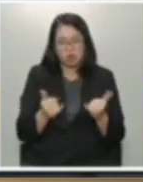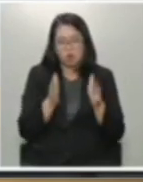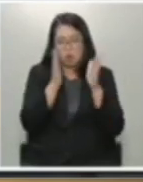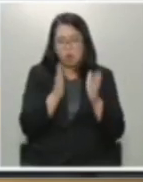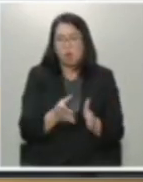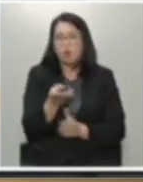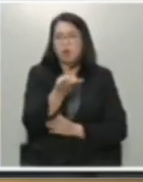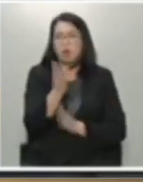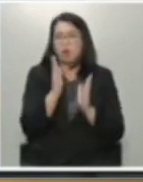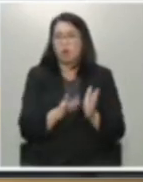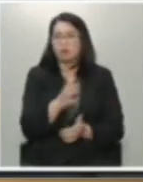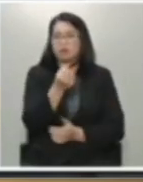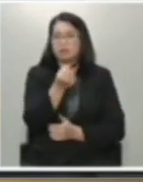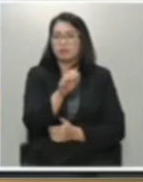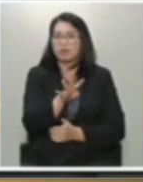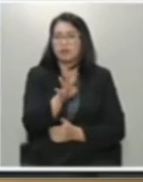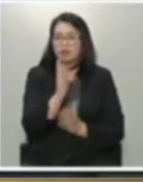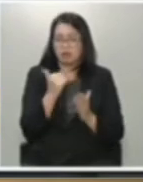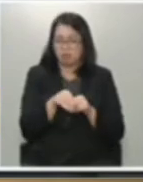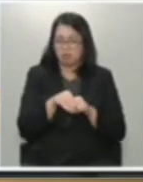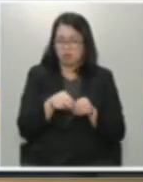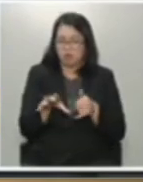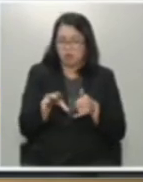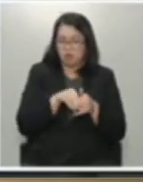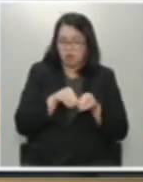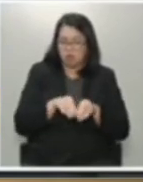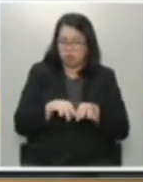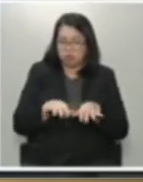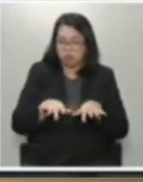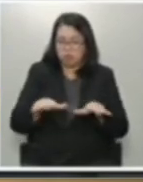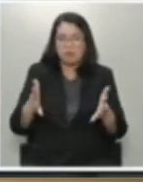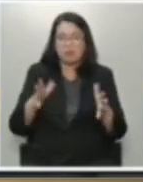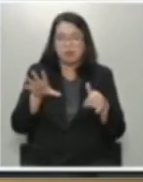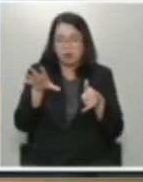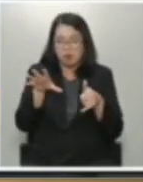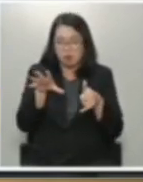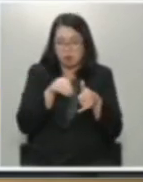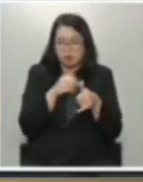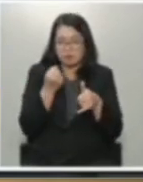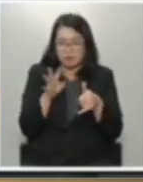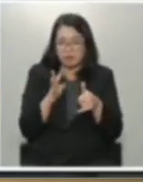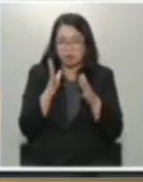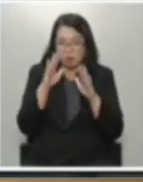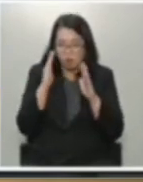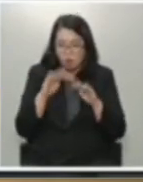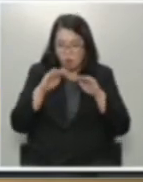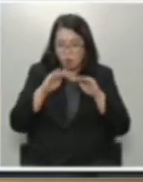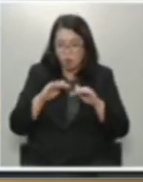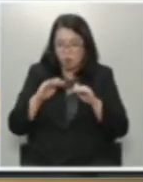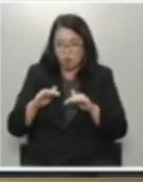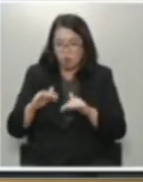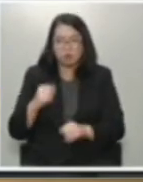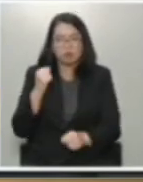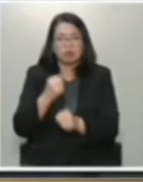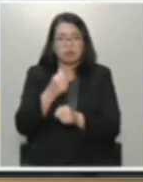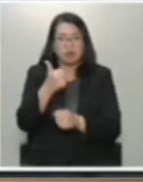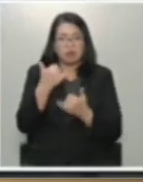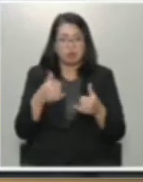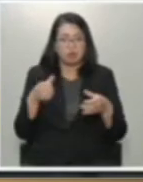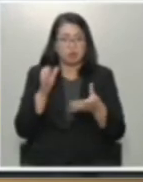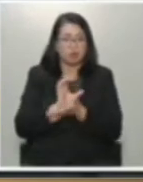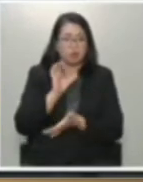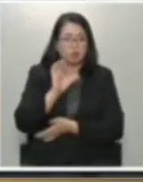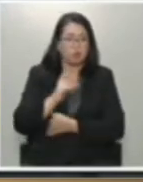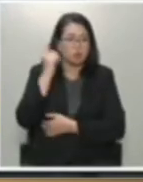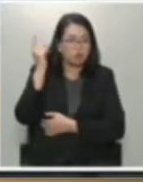นเป็นร้อยเป็นพันนะครับแล้วควบคุมได้ประชาชนมีความสุขใจการลงทุนการท่องเที่ยวนะครับก็จะ